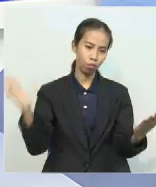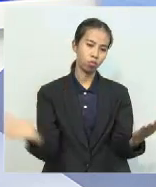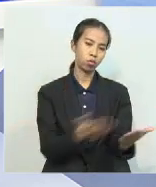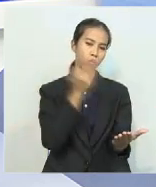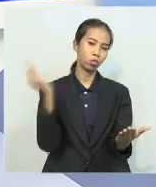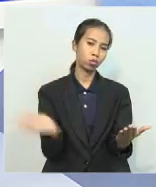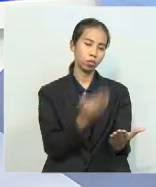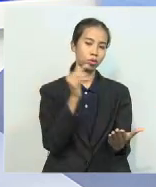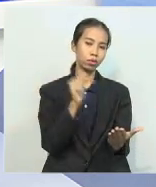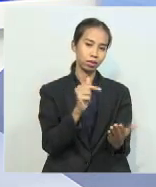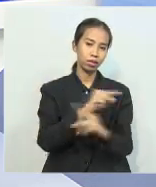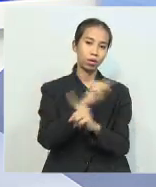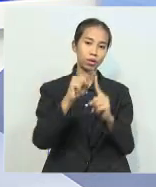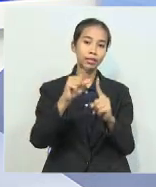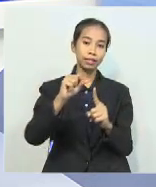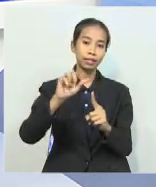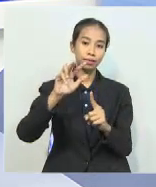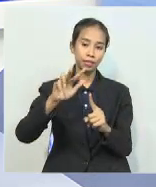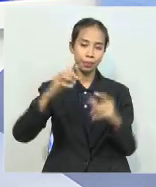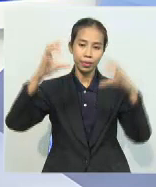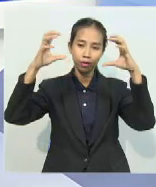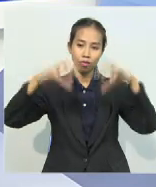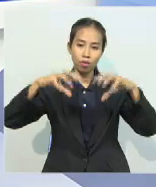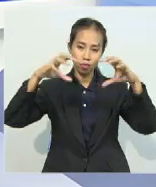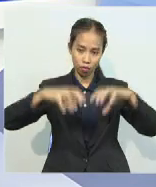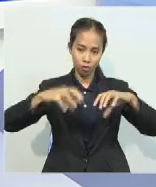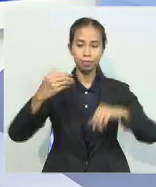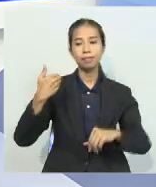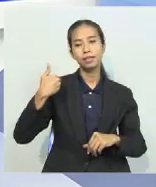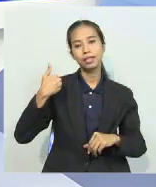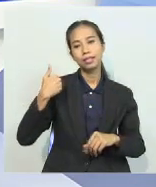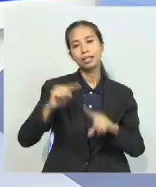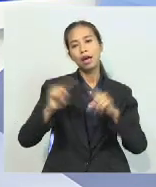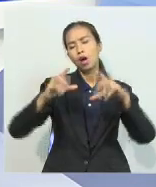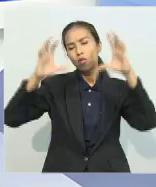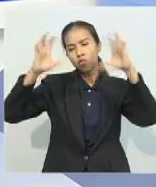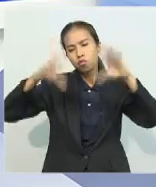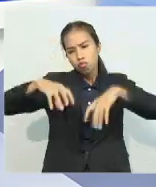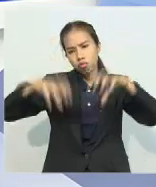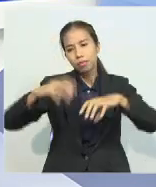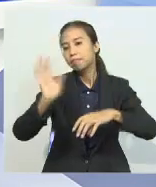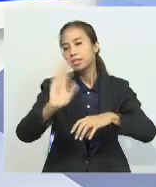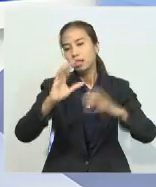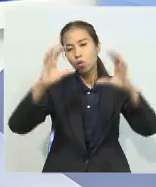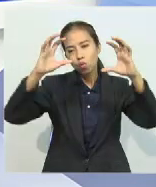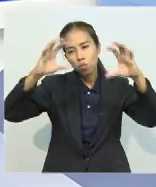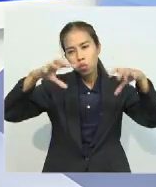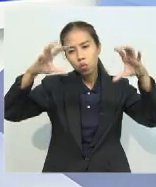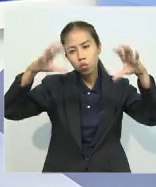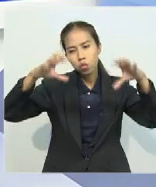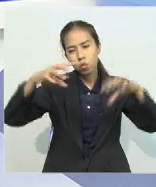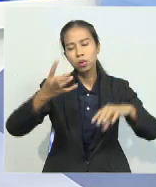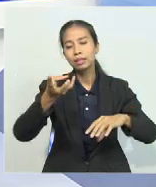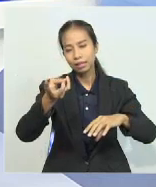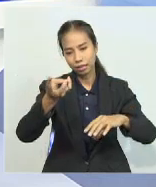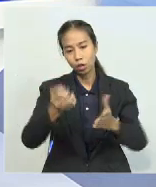วย ใช่แล้ว23ก็จะเริ่มมีฝนโปรยปรายลงมาแต่อธิบดีย้ำนะคะว่าไม่ได้เป็นฝนหนักน ะ จะเป็นในลักษณะของโปรยปรายแต่ก็น่าจะ